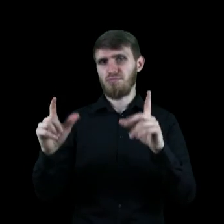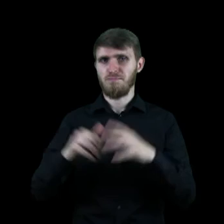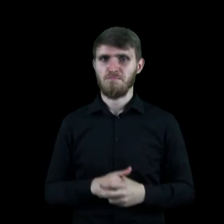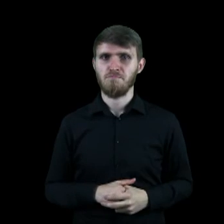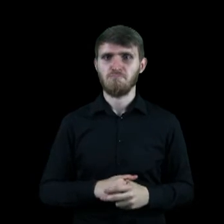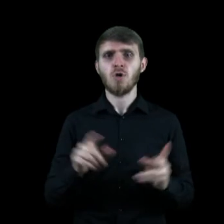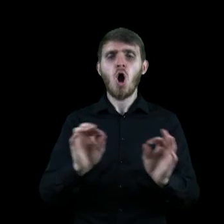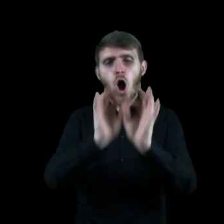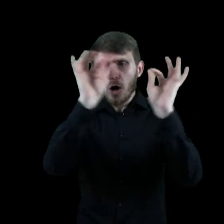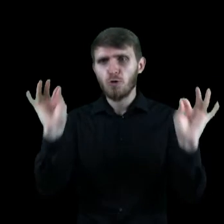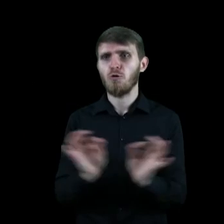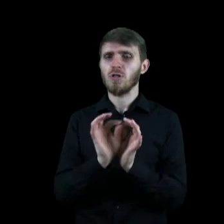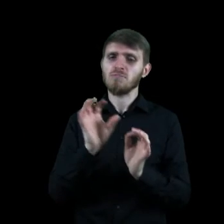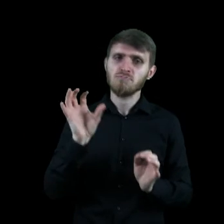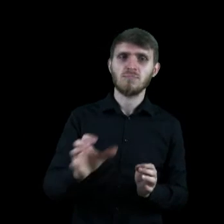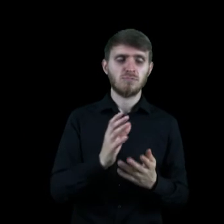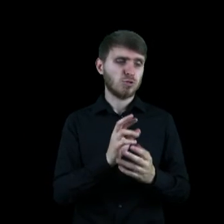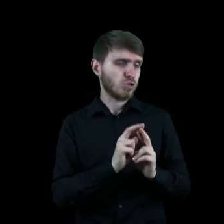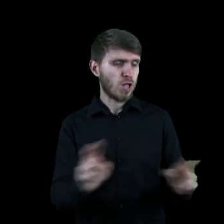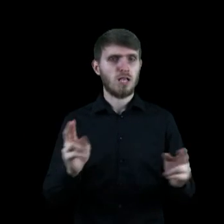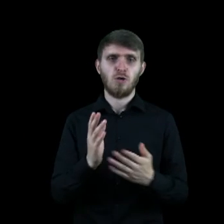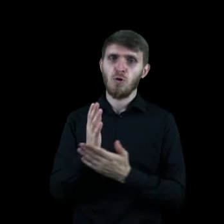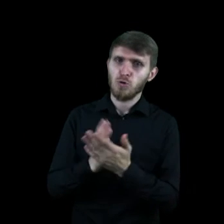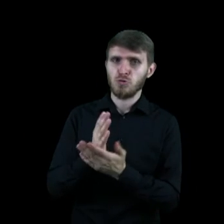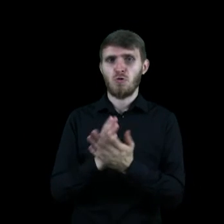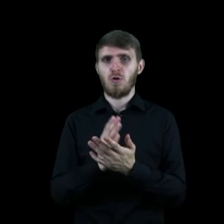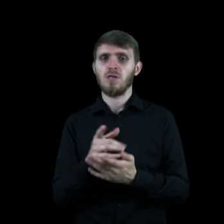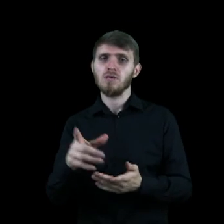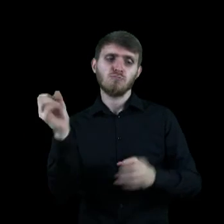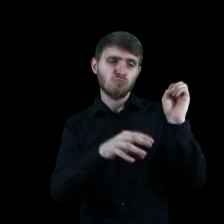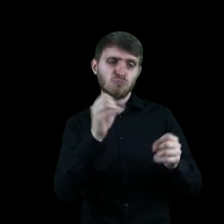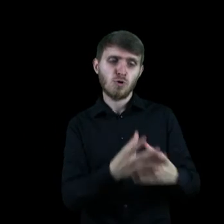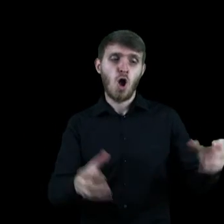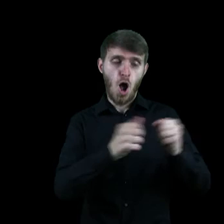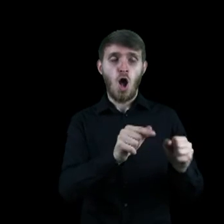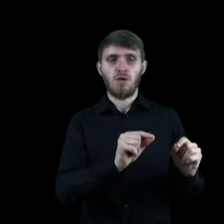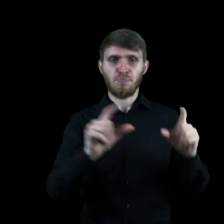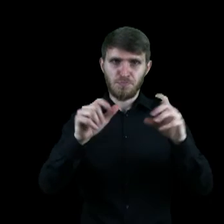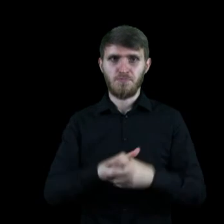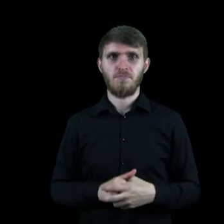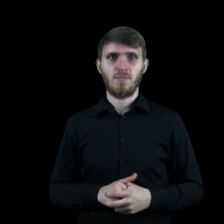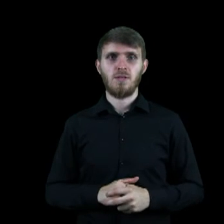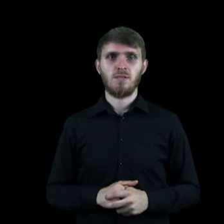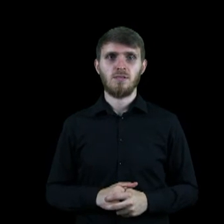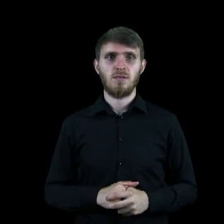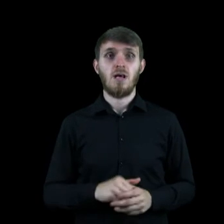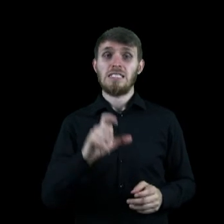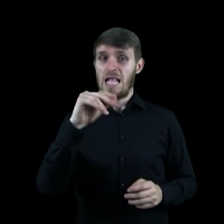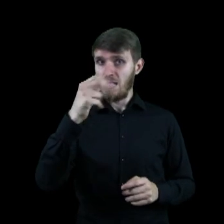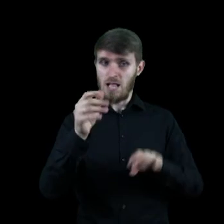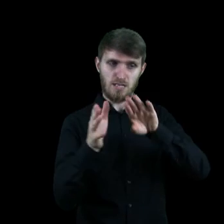Ogólny wzrost cen, dóbr i usług. Mierzony jakimś koszykiem dóbr. Jest też inny typ inflacji.